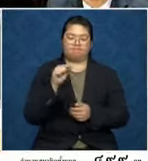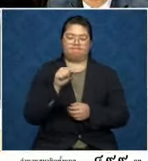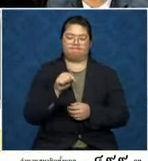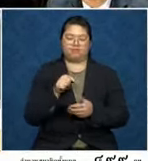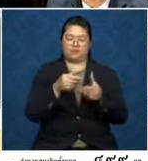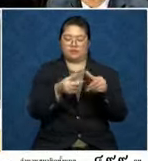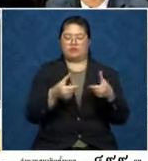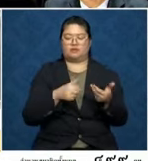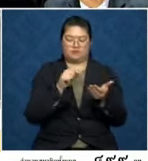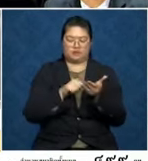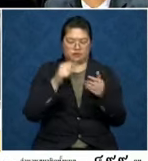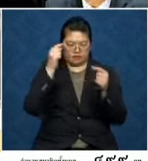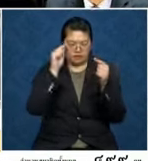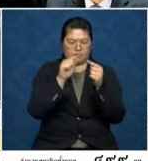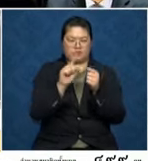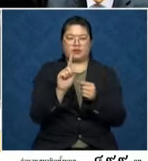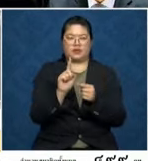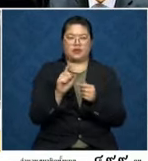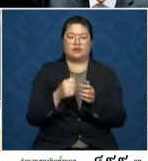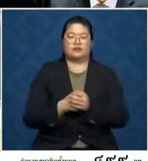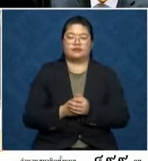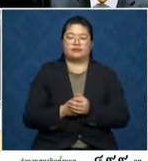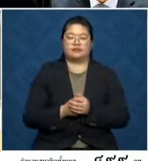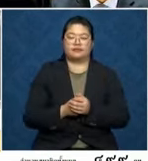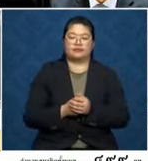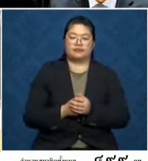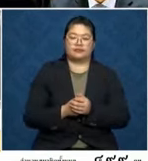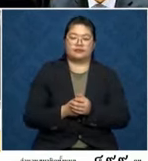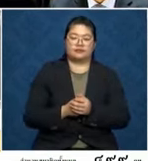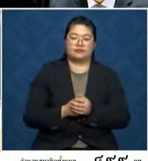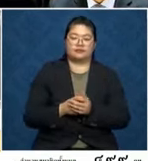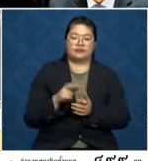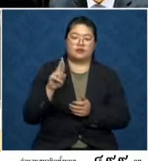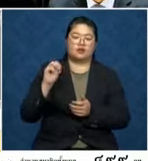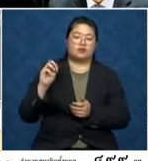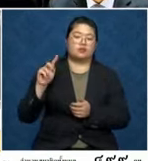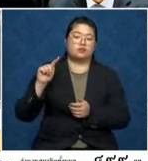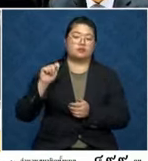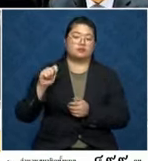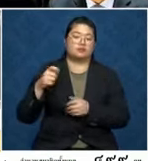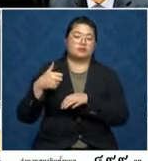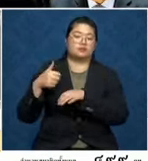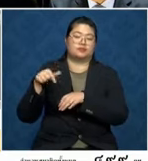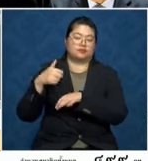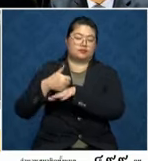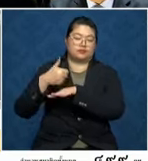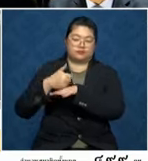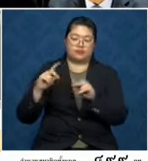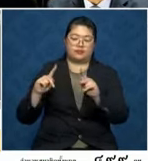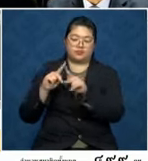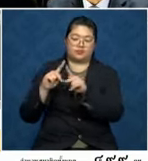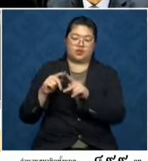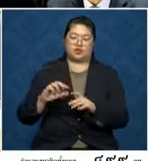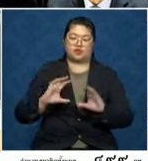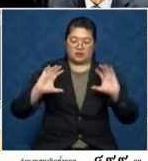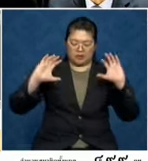ณ์ที่ทางท่านรัฐมนตรีและรัฐบาลเพื่อที่จะแก้ไขปัญห